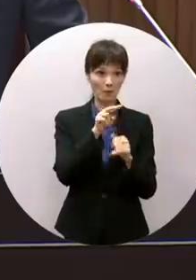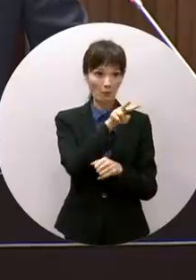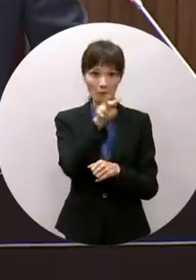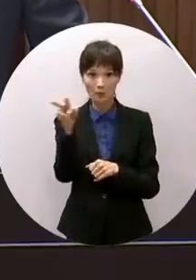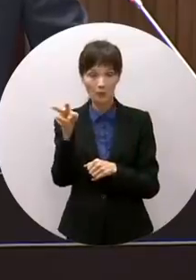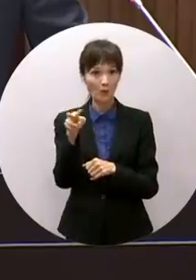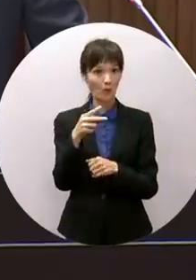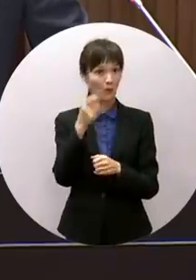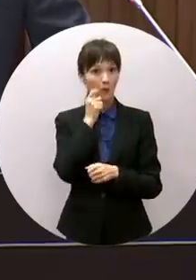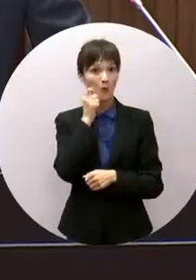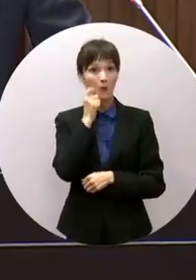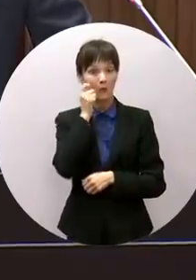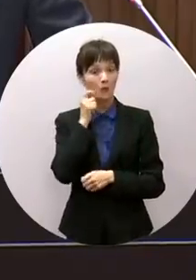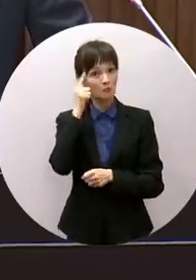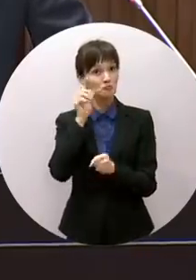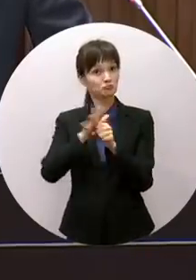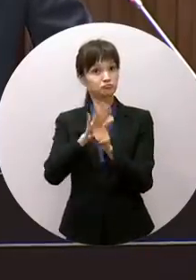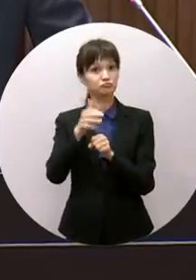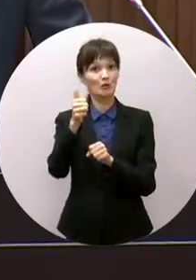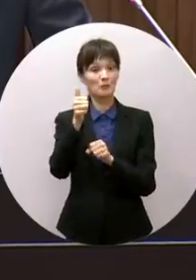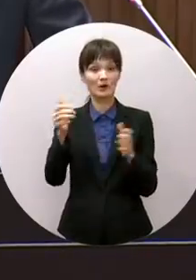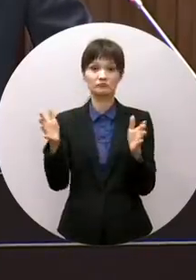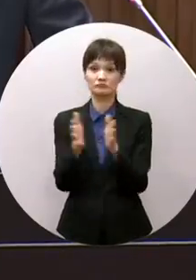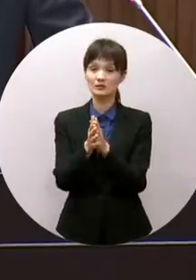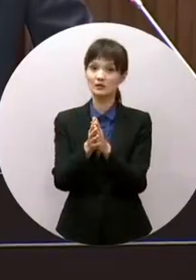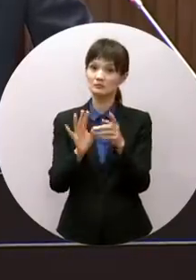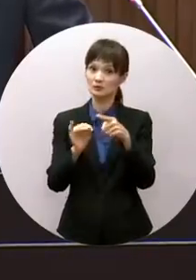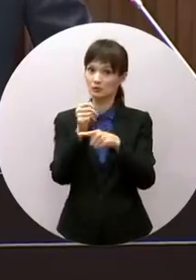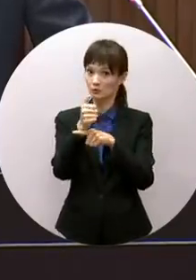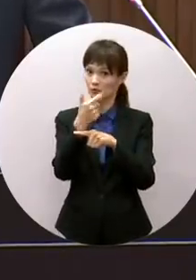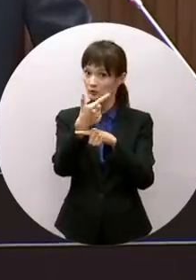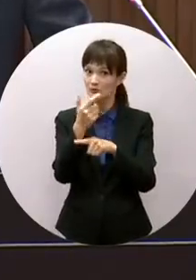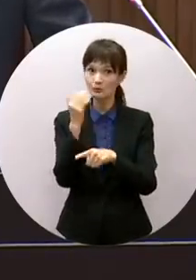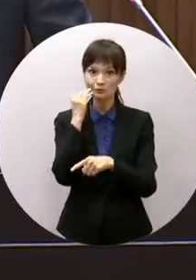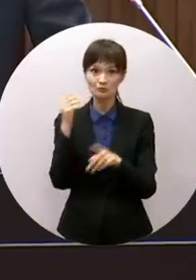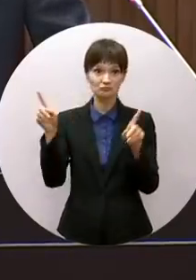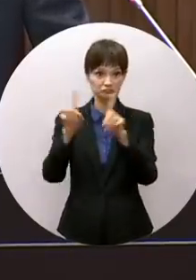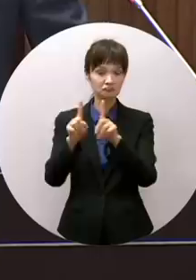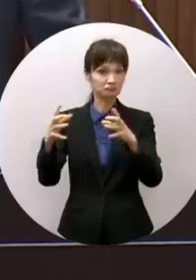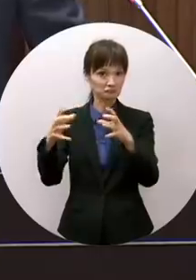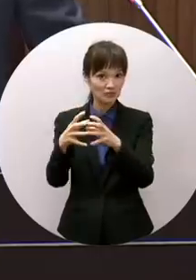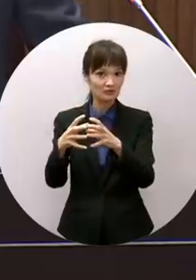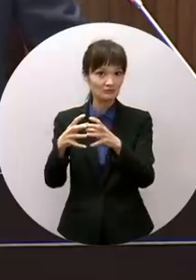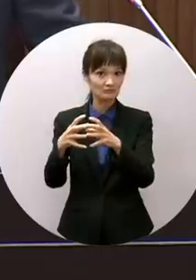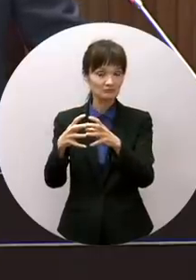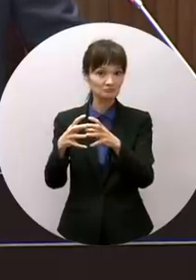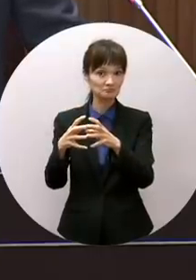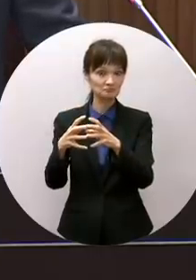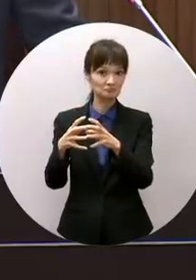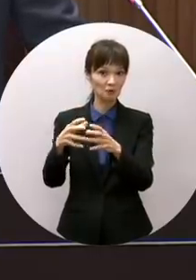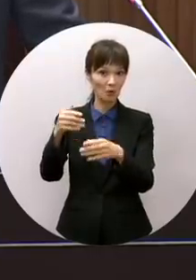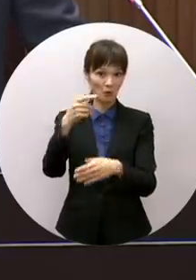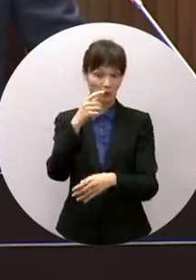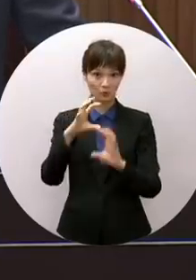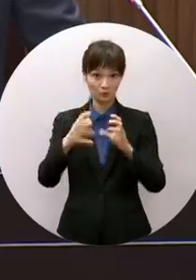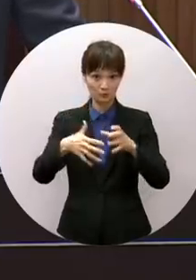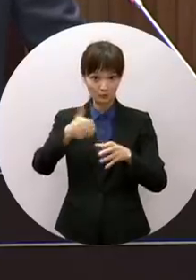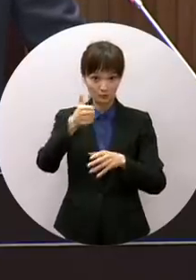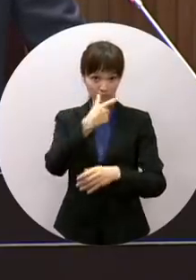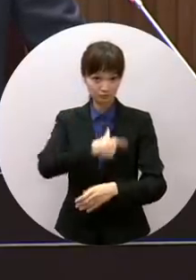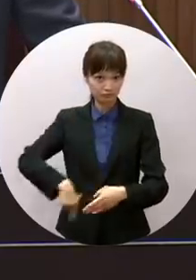以上了，可能这一组人选就会当选。假设明年的总统选举